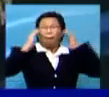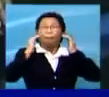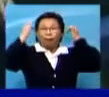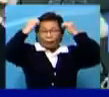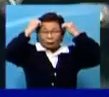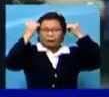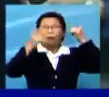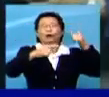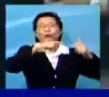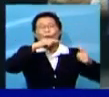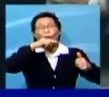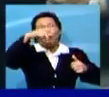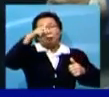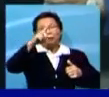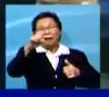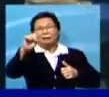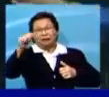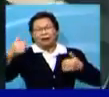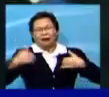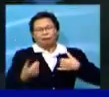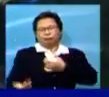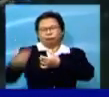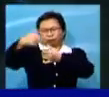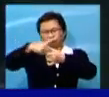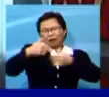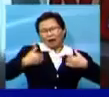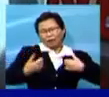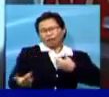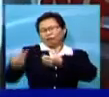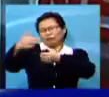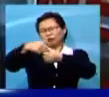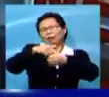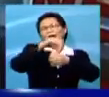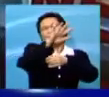Rusia. DSA turut serta pada 5/2017.